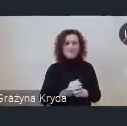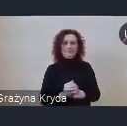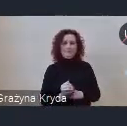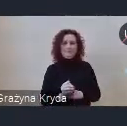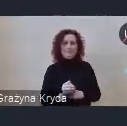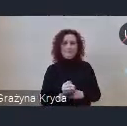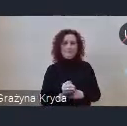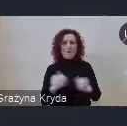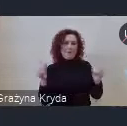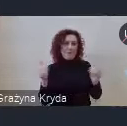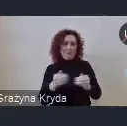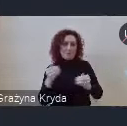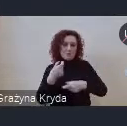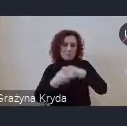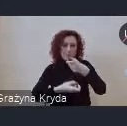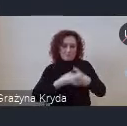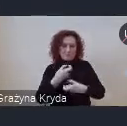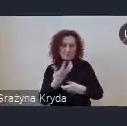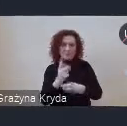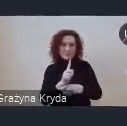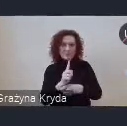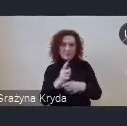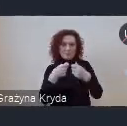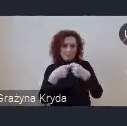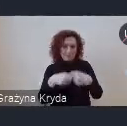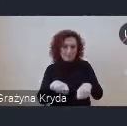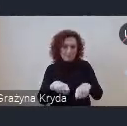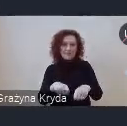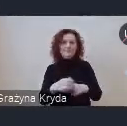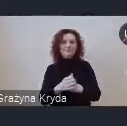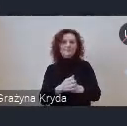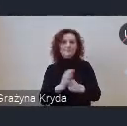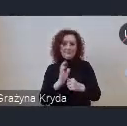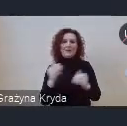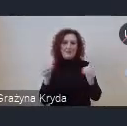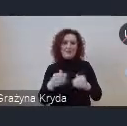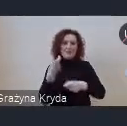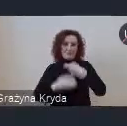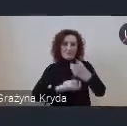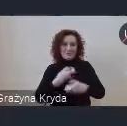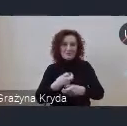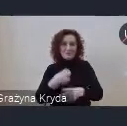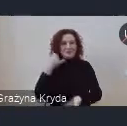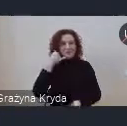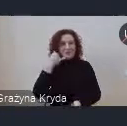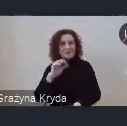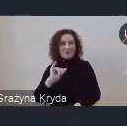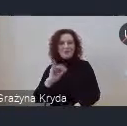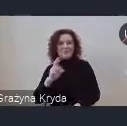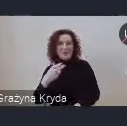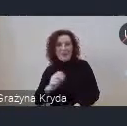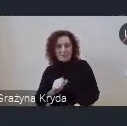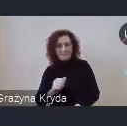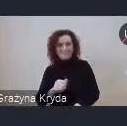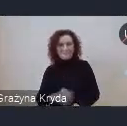możemy zrobić 5 minut przerwy Oczywiście że możemy zrobić Nie wiem bo dzwonił do mnie pani Iwono Czy do pani do mnie dzwoni Bo ja